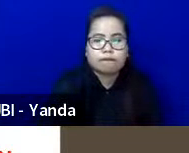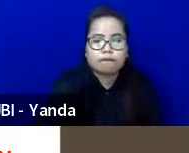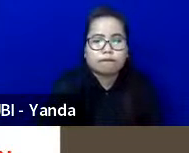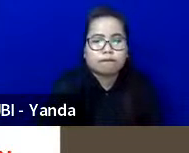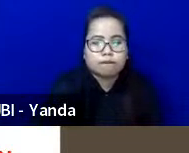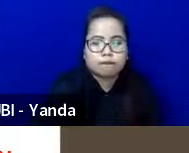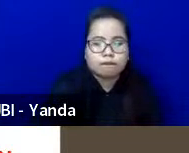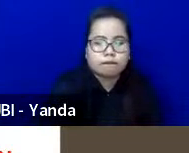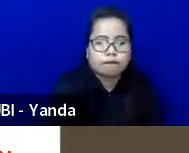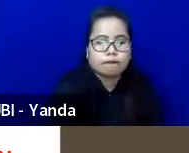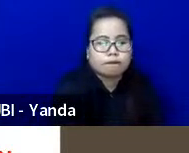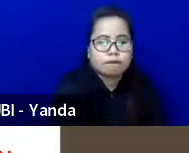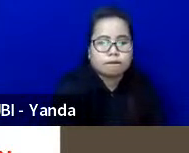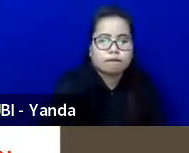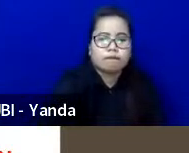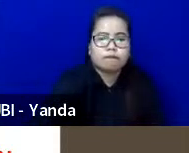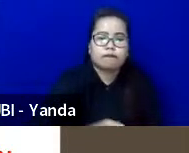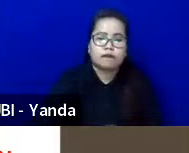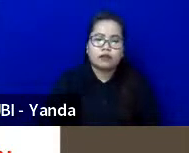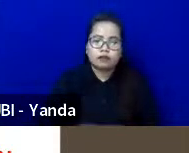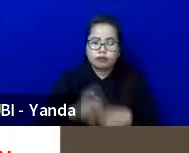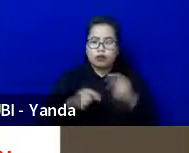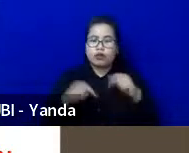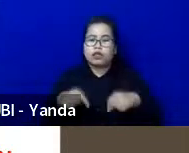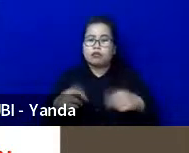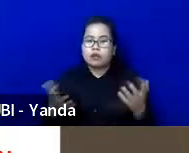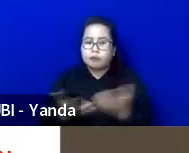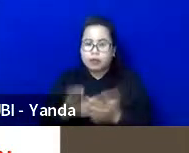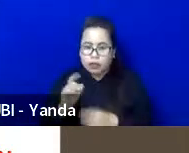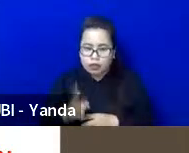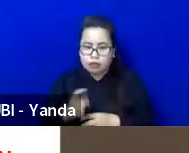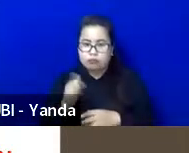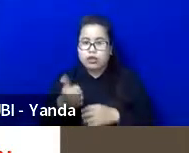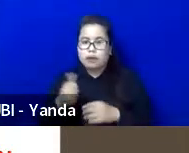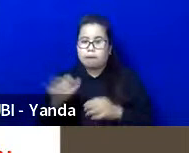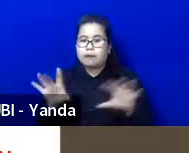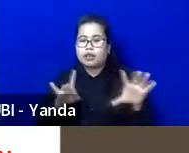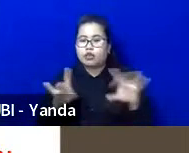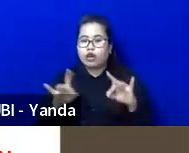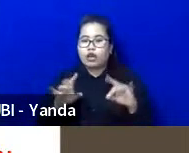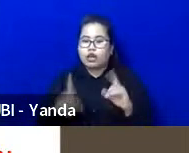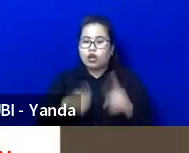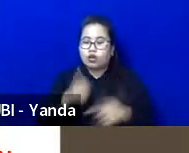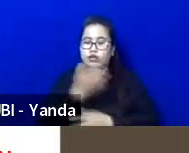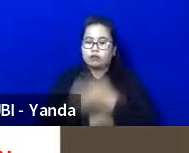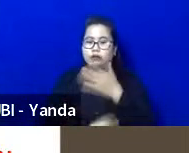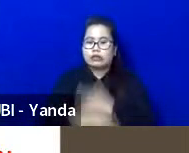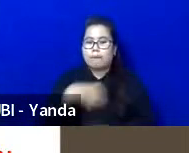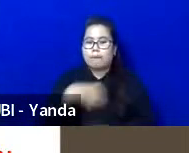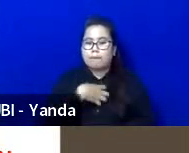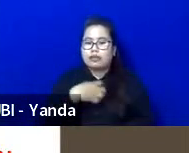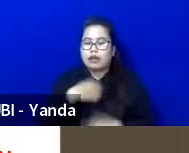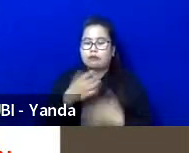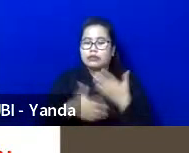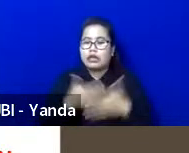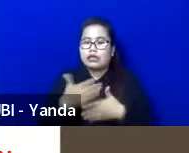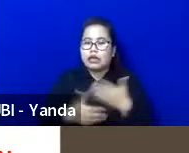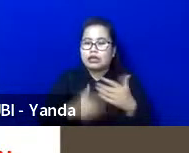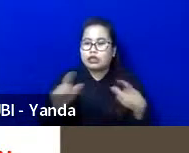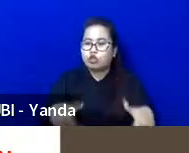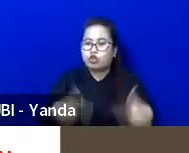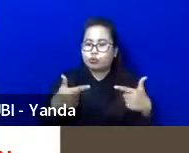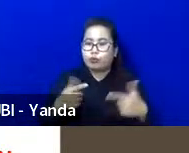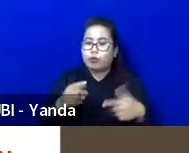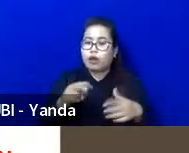adalah psikiater di Indonesia masih menentukan mengenai bagaimana penyandang disabilitas mental itu menjalani hidupnya gitu. Dalam